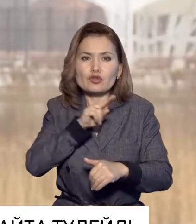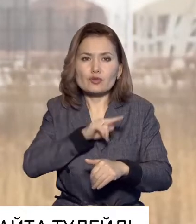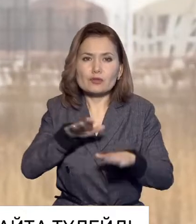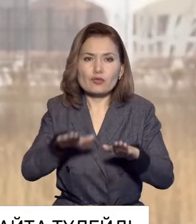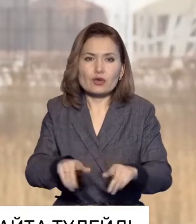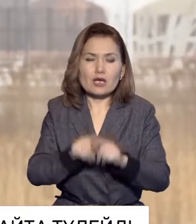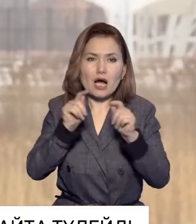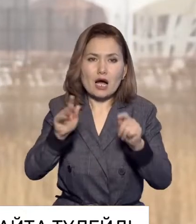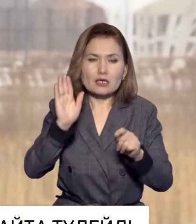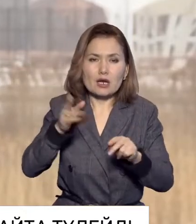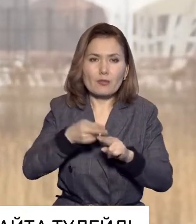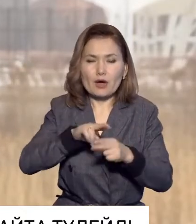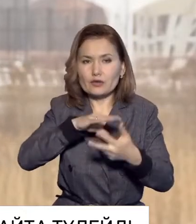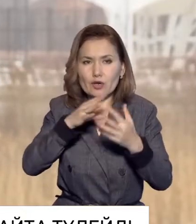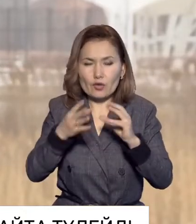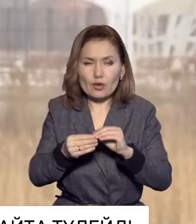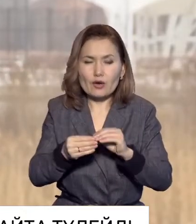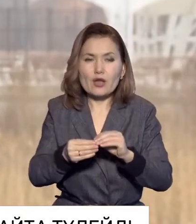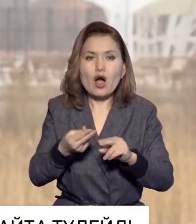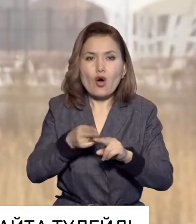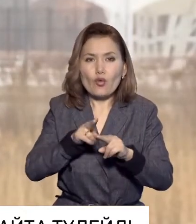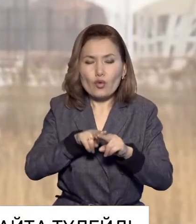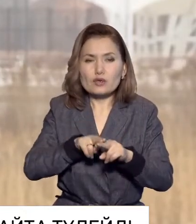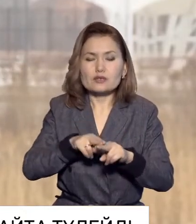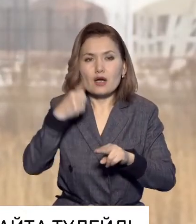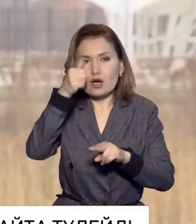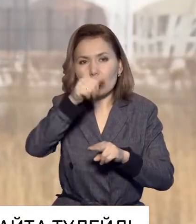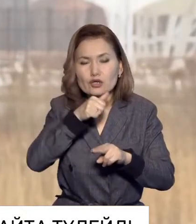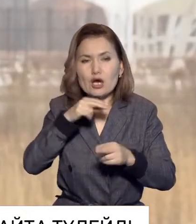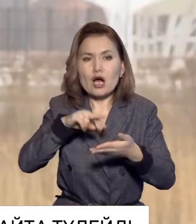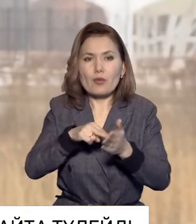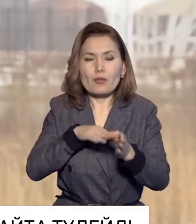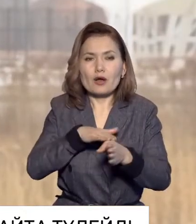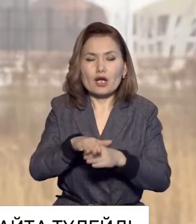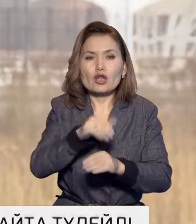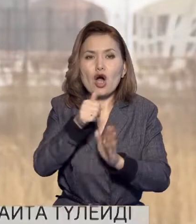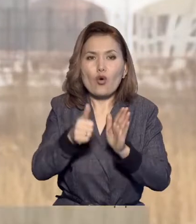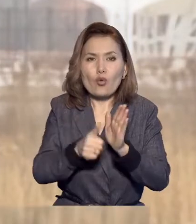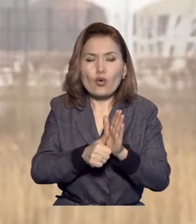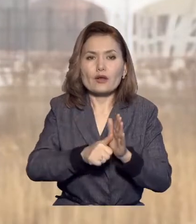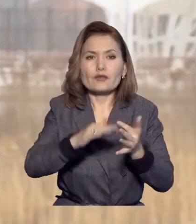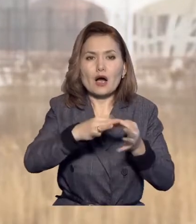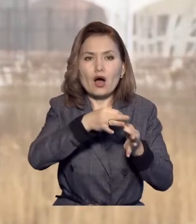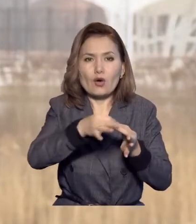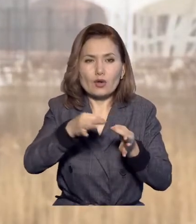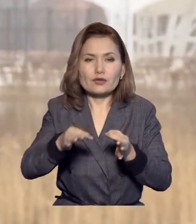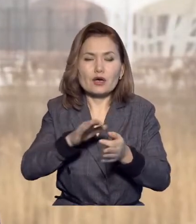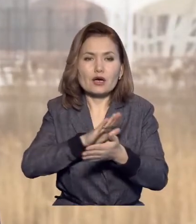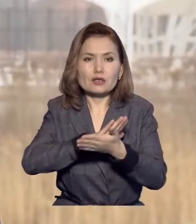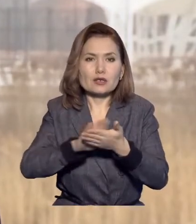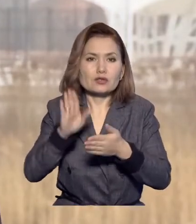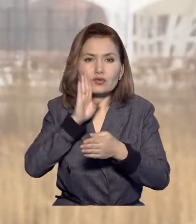орны ашылады. Бір қуантарлығы, биыл осы жоспар аясында 16 елді мекеннің халқы ауыз